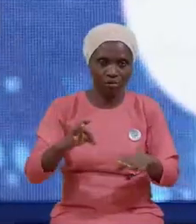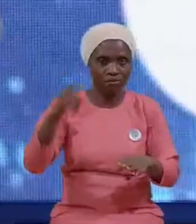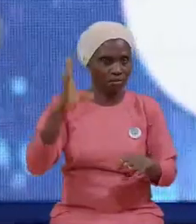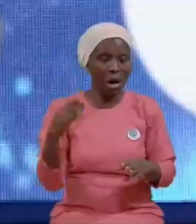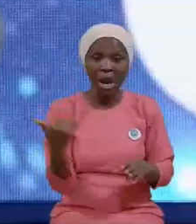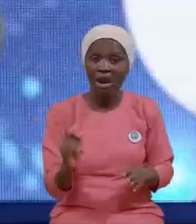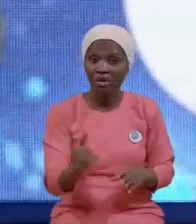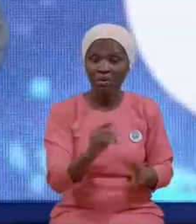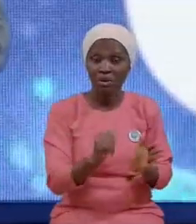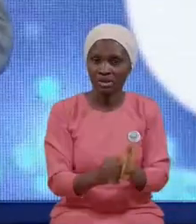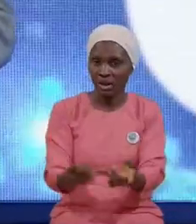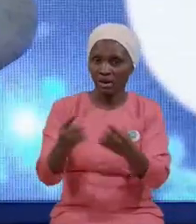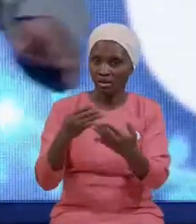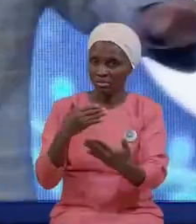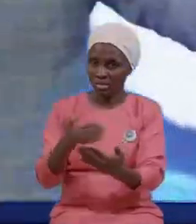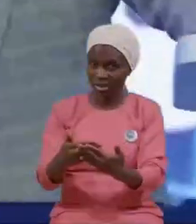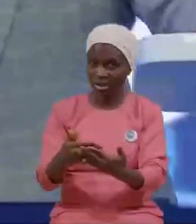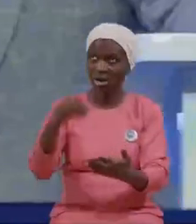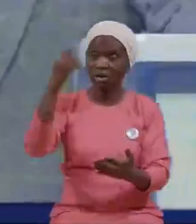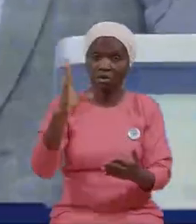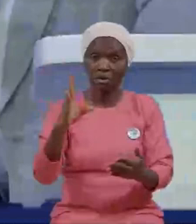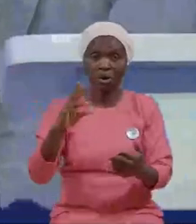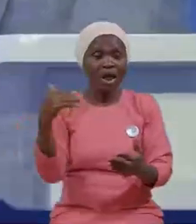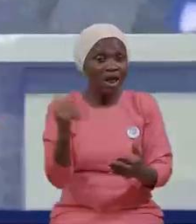quiconque est réconcilié à Dieu,